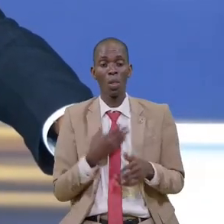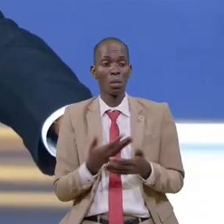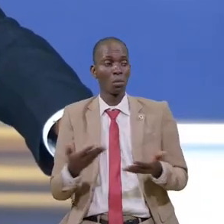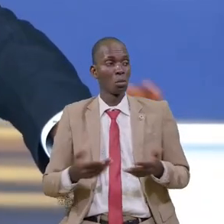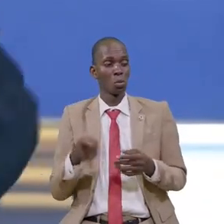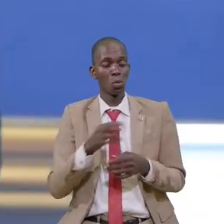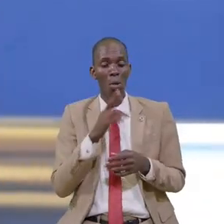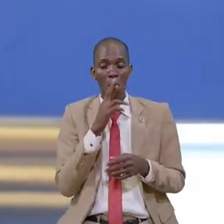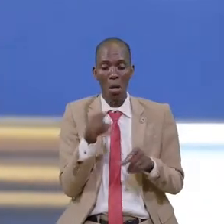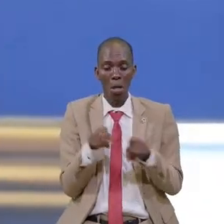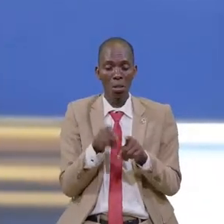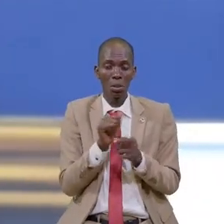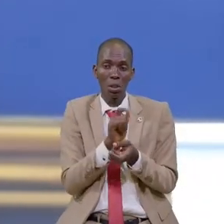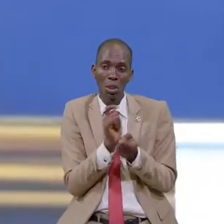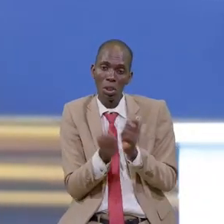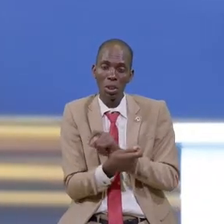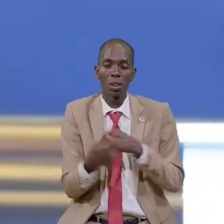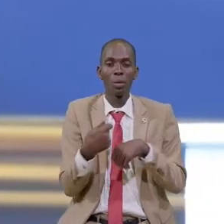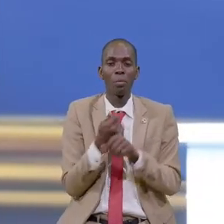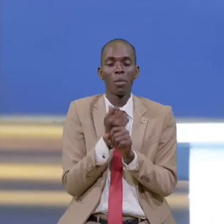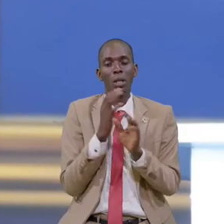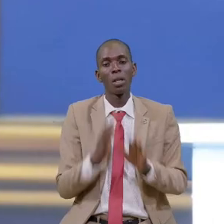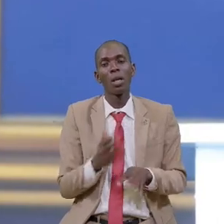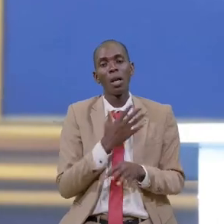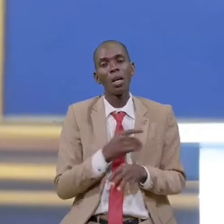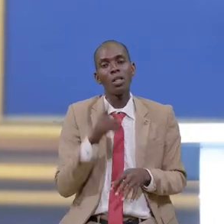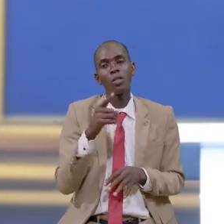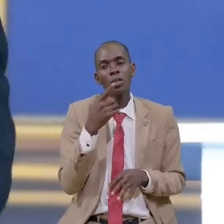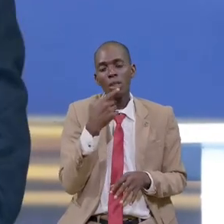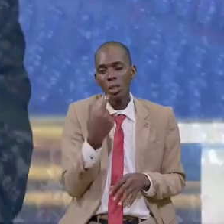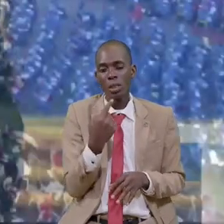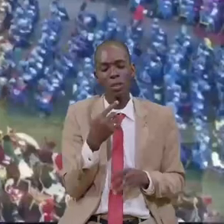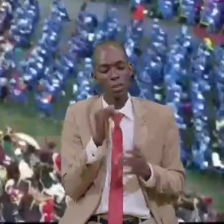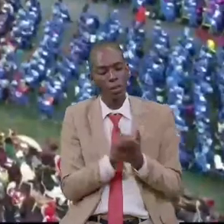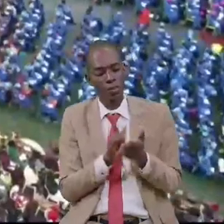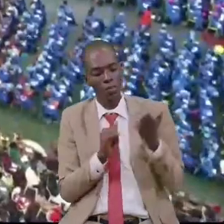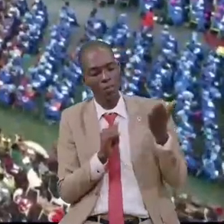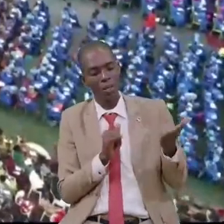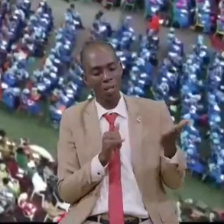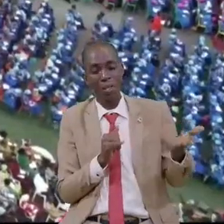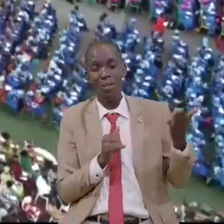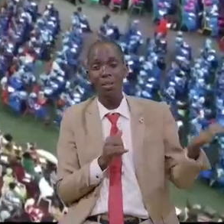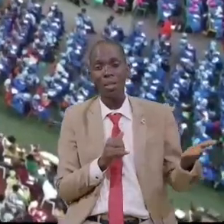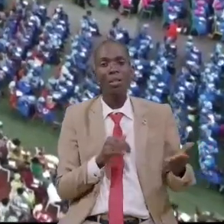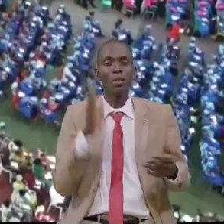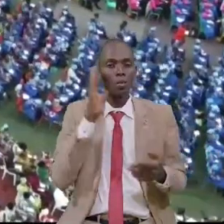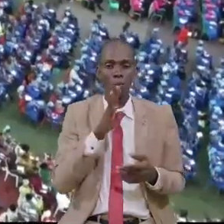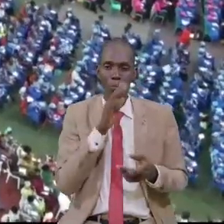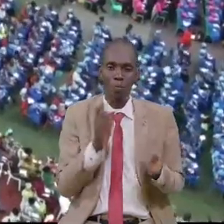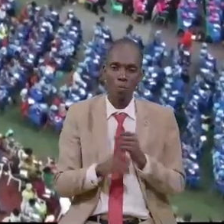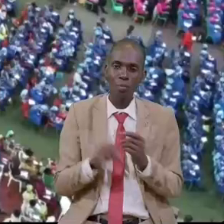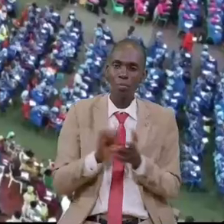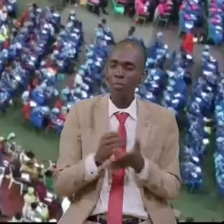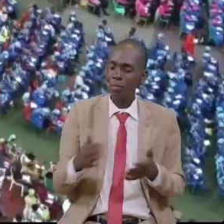là en tant qu'artisan du changement. Et tu dis, cette chose qui est là-bas, elle sera changée. Cette chose de l'autre côté